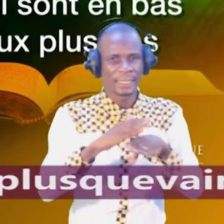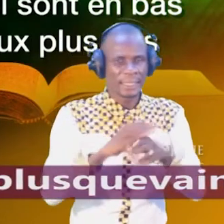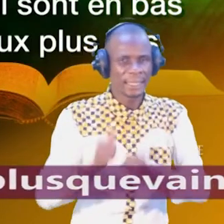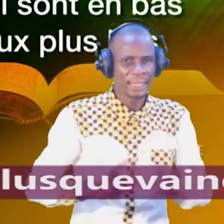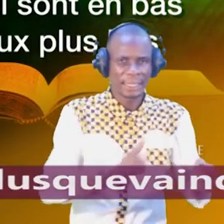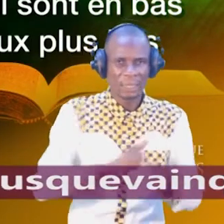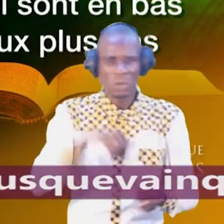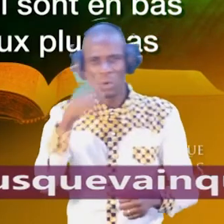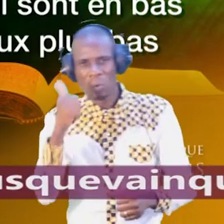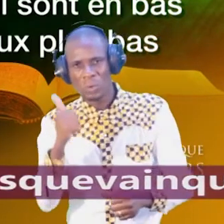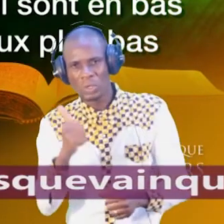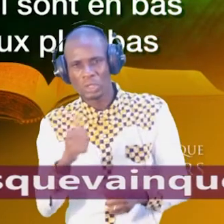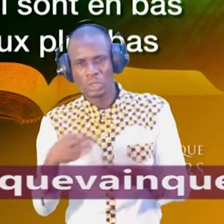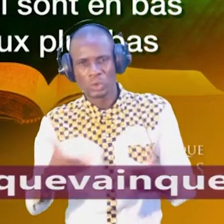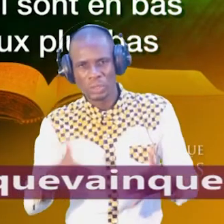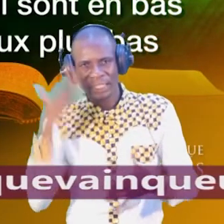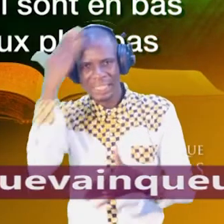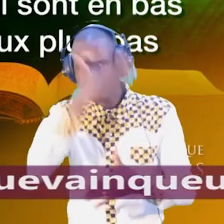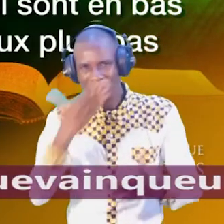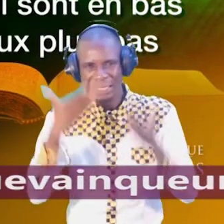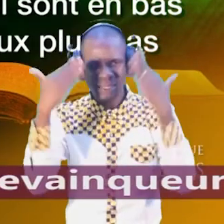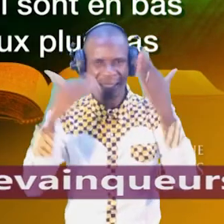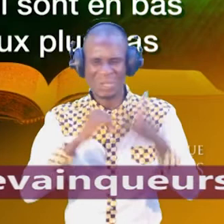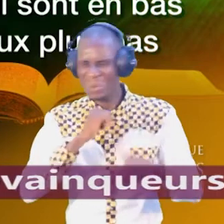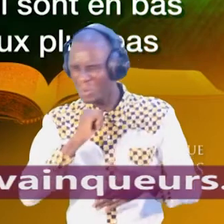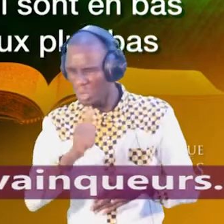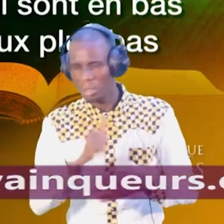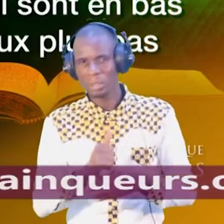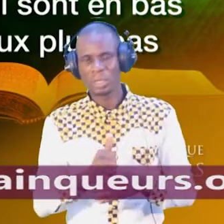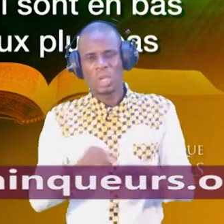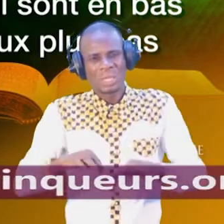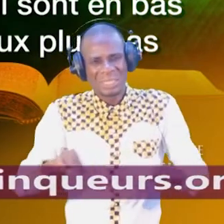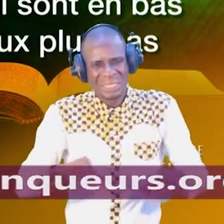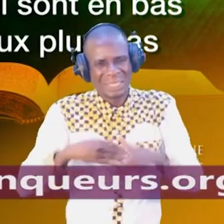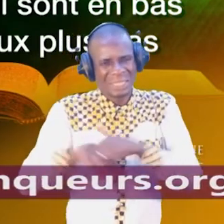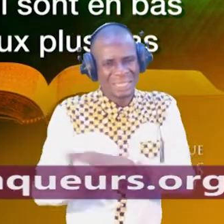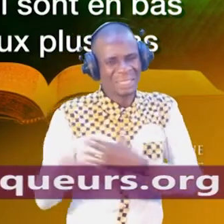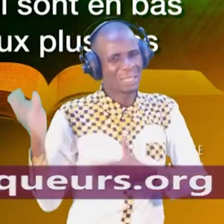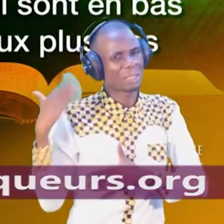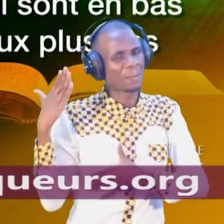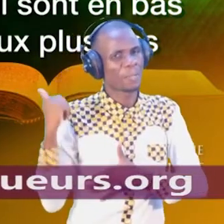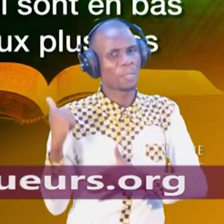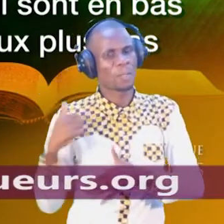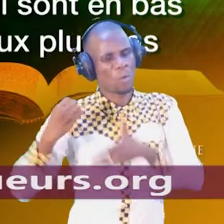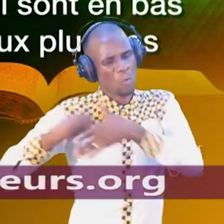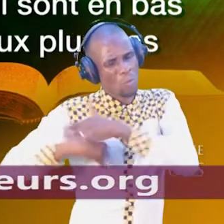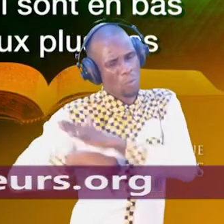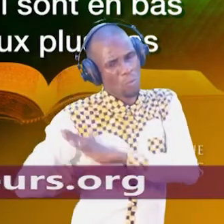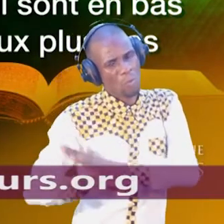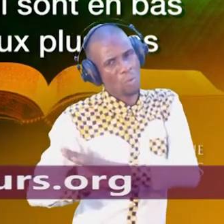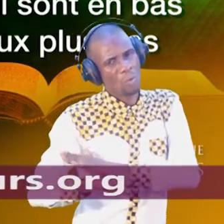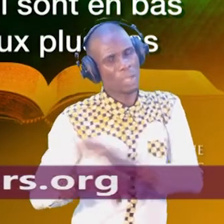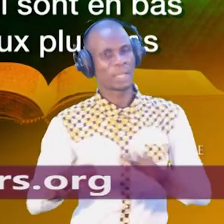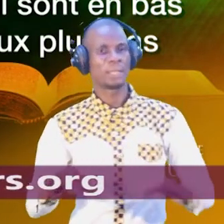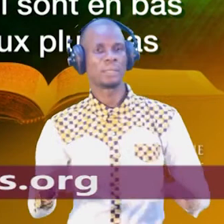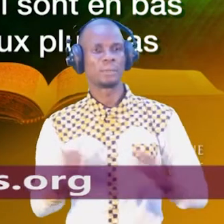okomisalela bikeko te nto bililingi ya biloko ezali na se na lola oyo ezali na se na